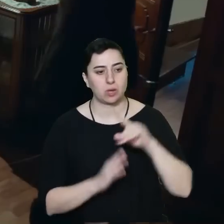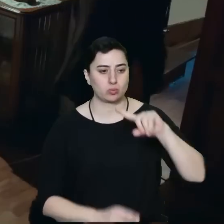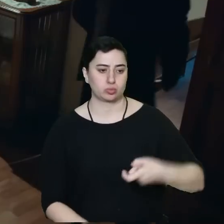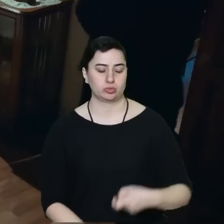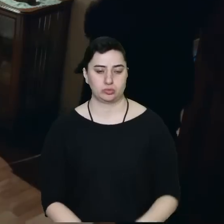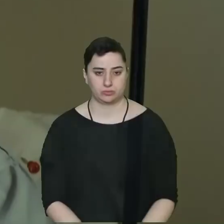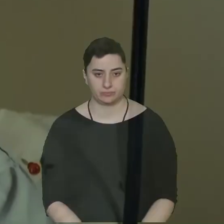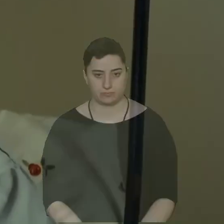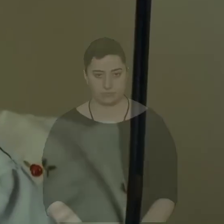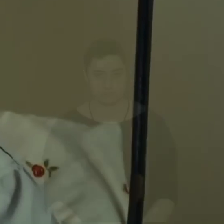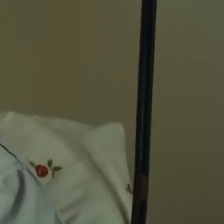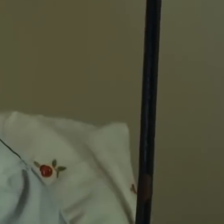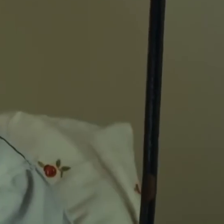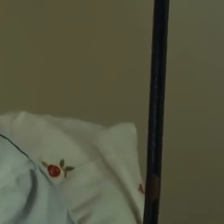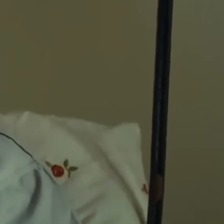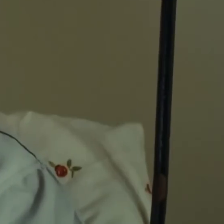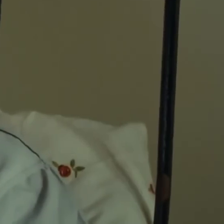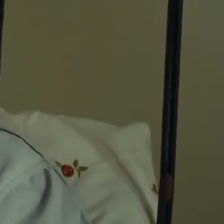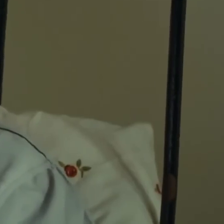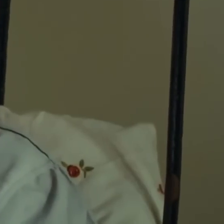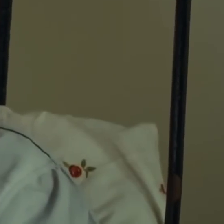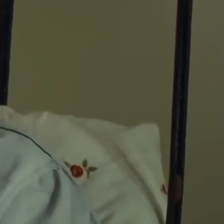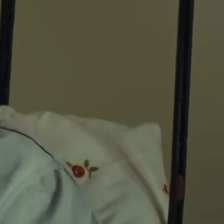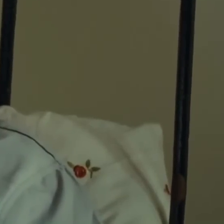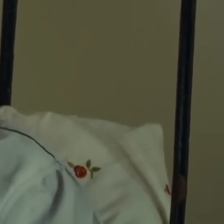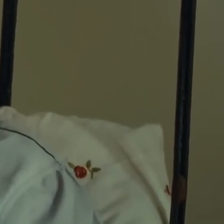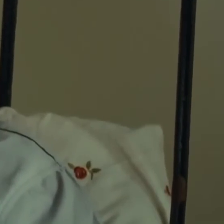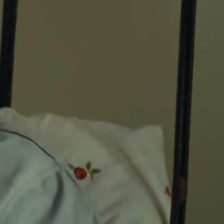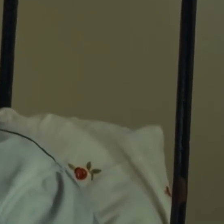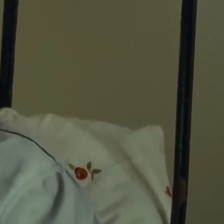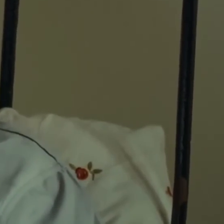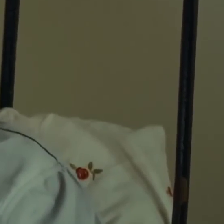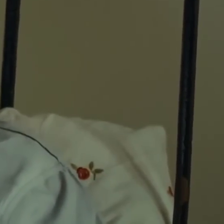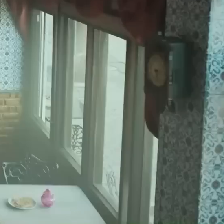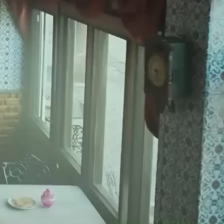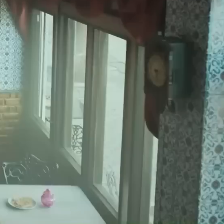Siyah takımlı koruma kağıdı alıp çıktı. Adnan donuk bakışlarını boşluğa dikmiş bakıyor.